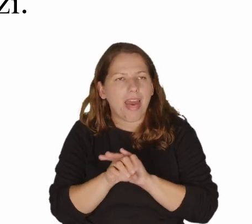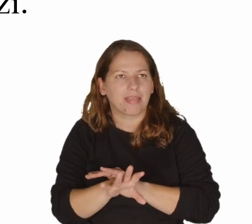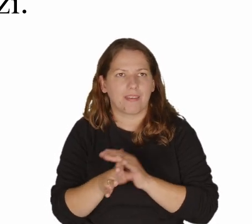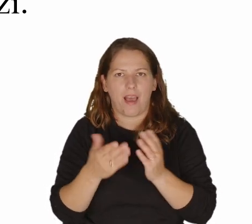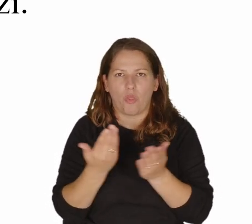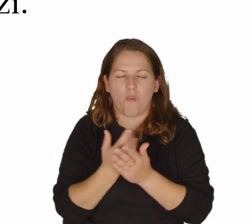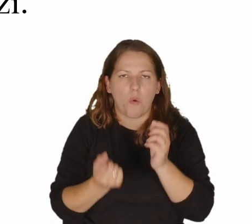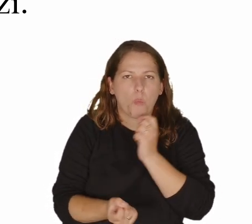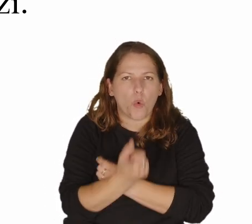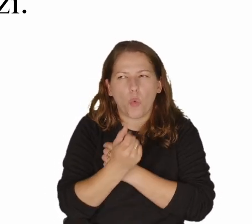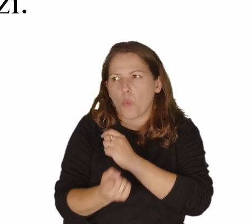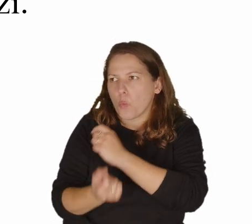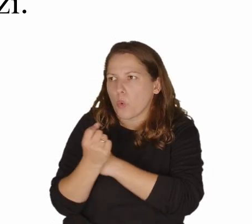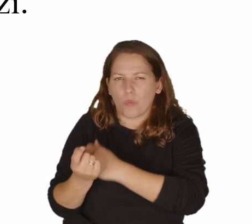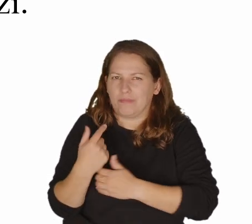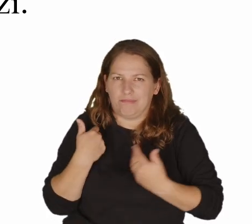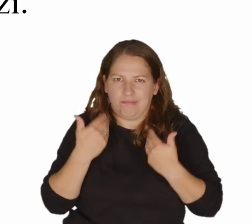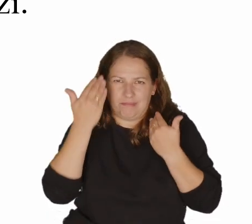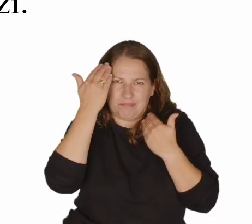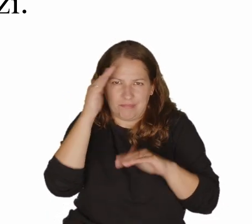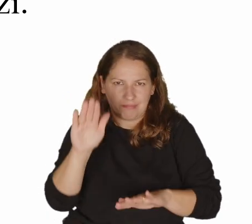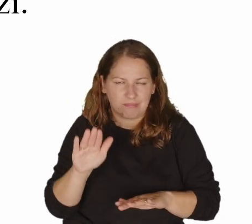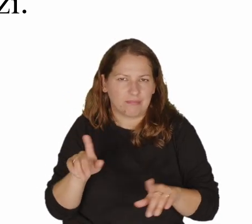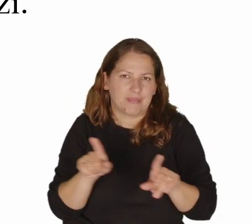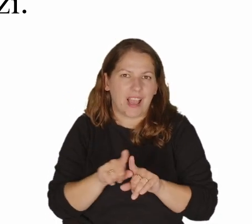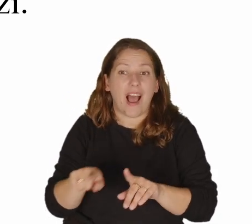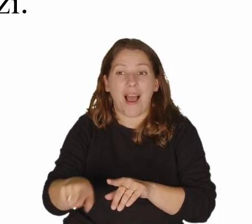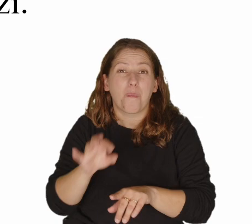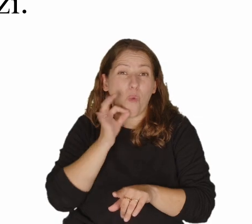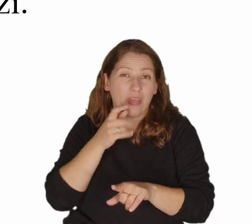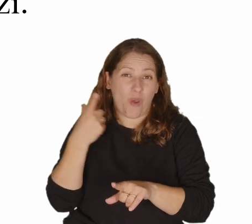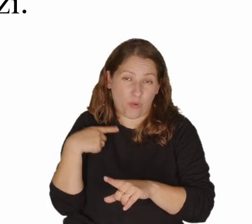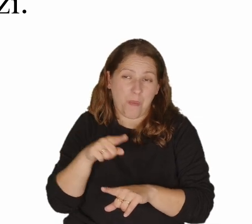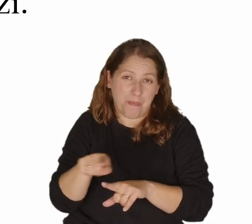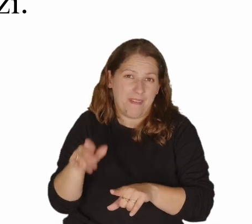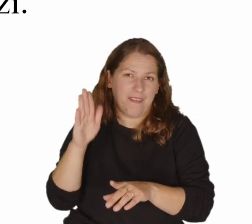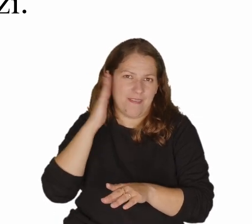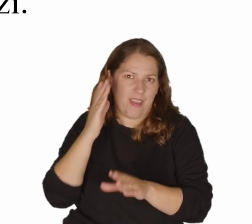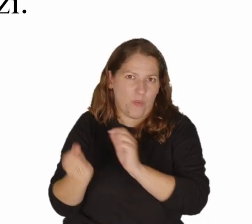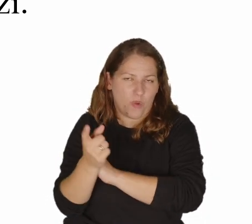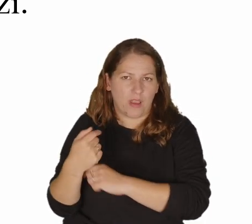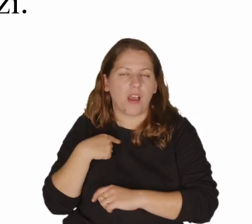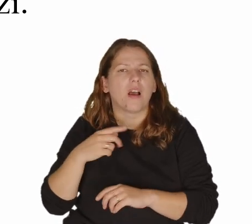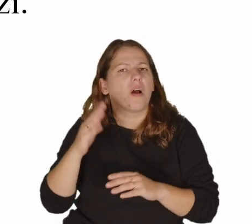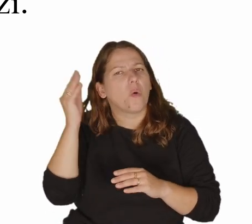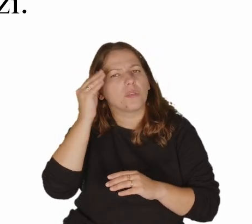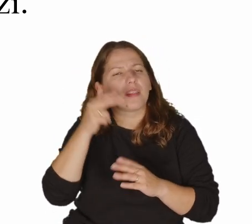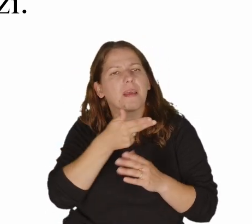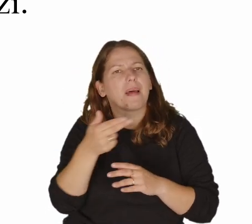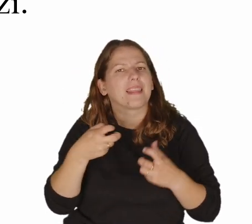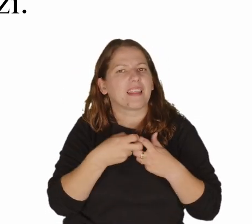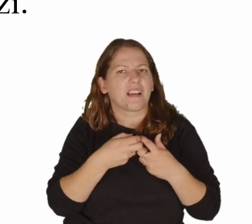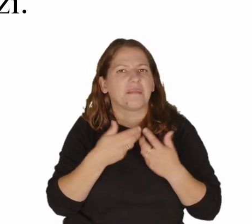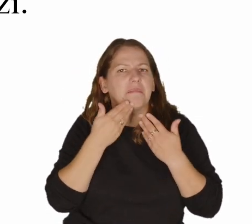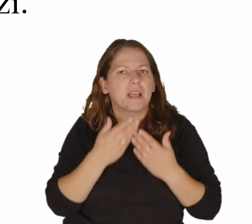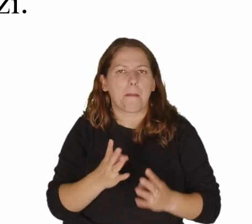nowymi zjawiskami, no tak jak mają kontakt młodsze osoby. To, czego ja się uczę i skąd ja się uczę na temat internetu, to uczę